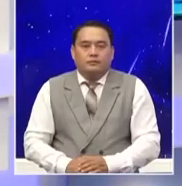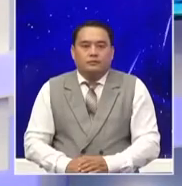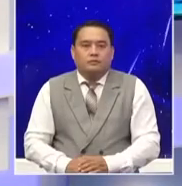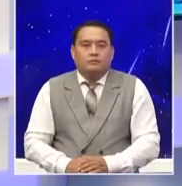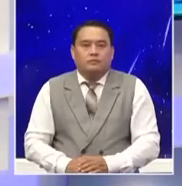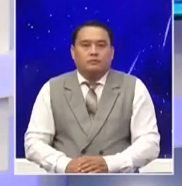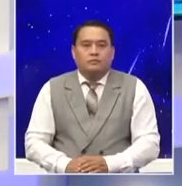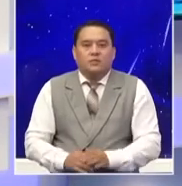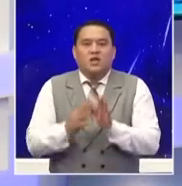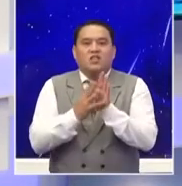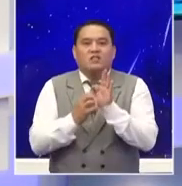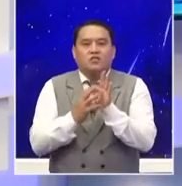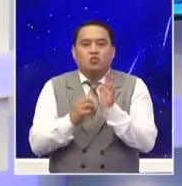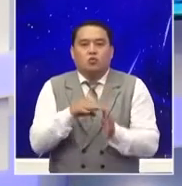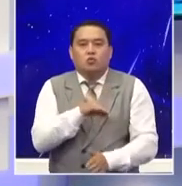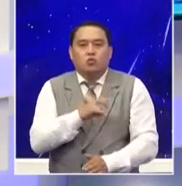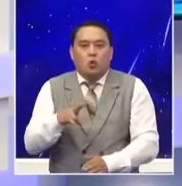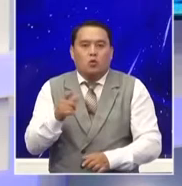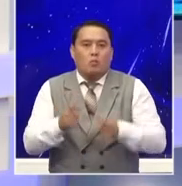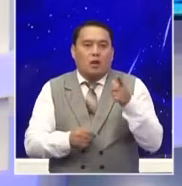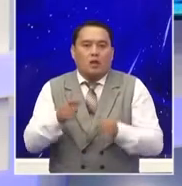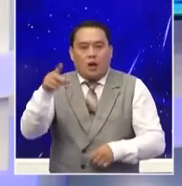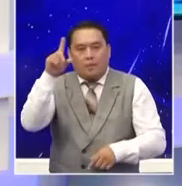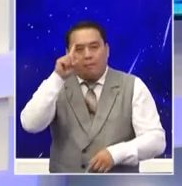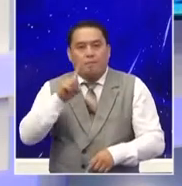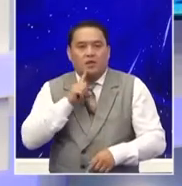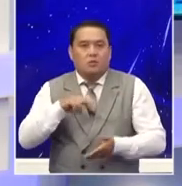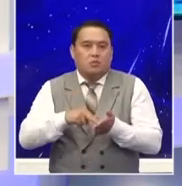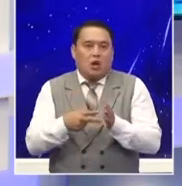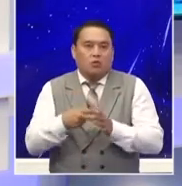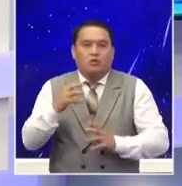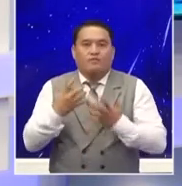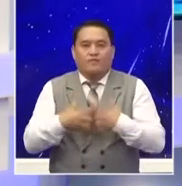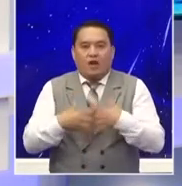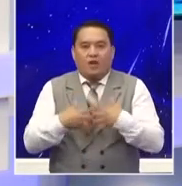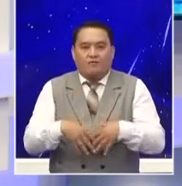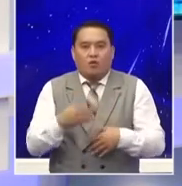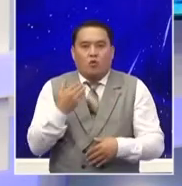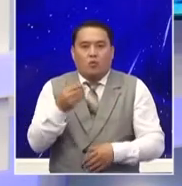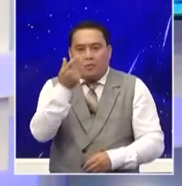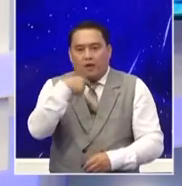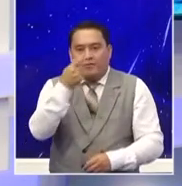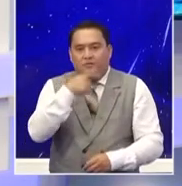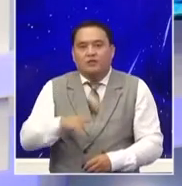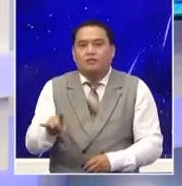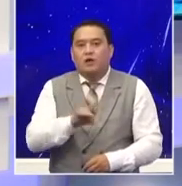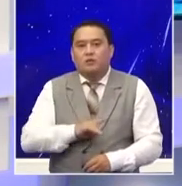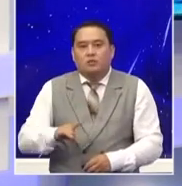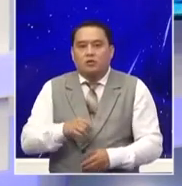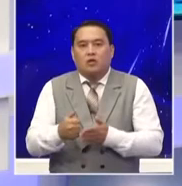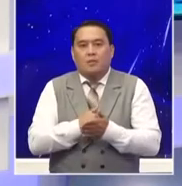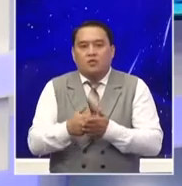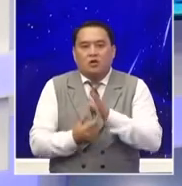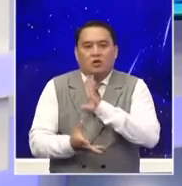Инновации в деле. Свыше 900 тонн молока в месяц планирует получать молочная ферма «Кокталагра» в Панфиловском районе. Добиться